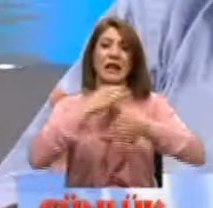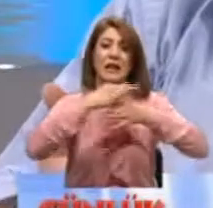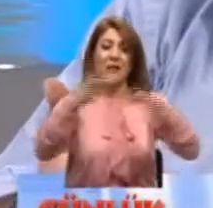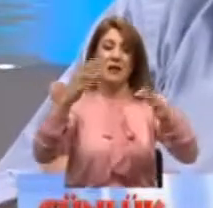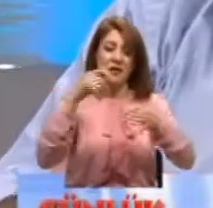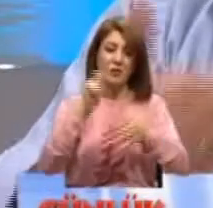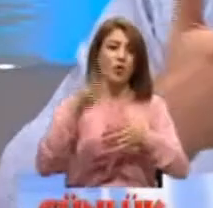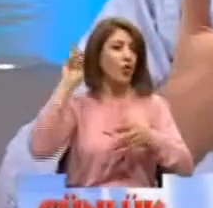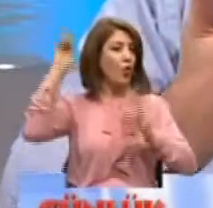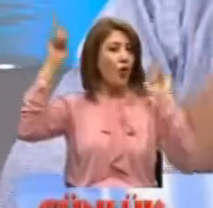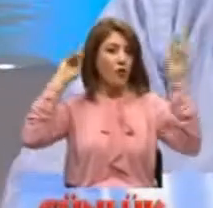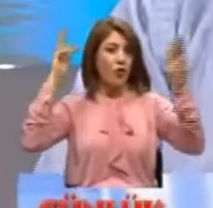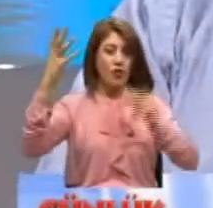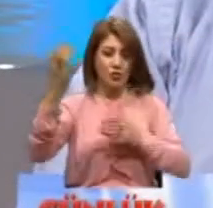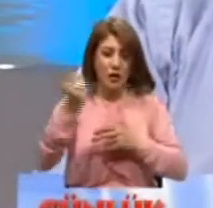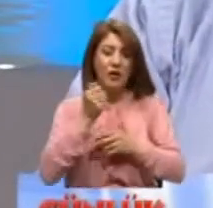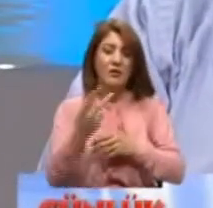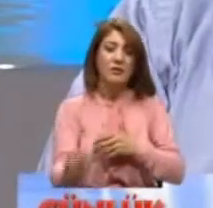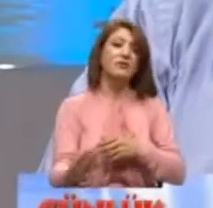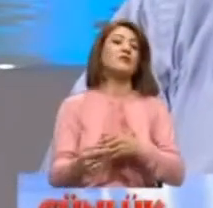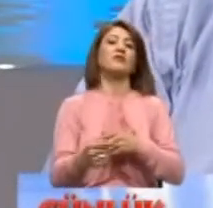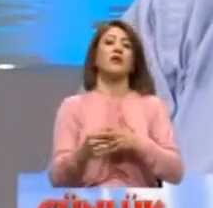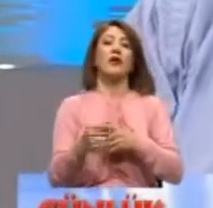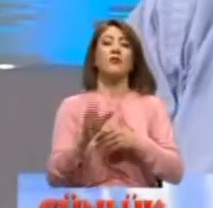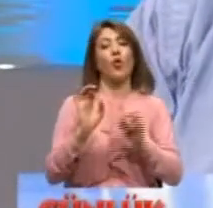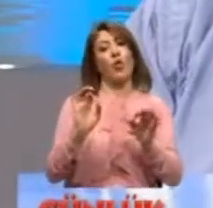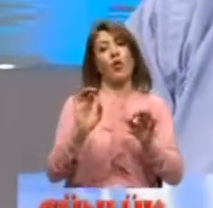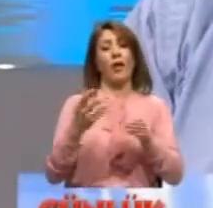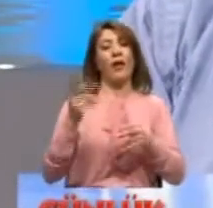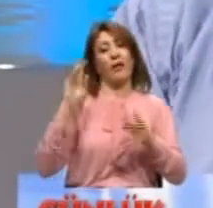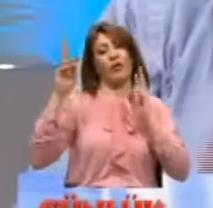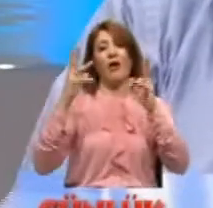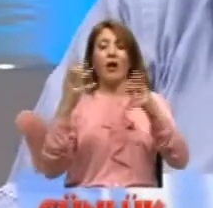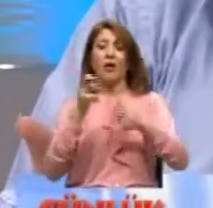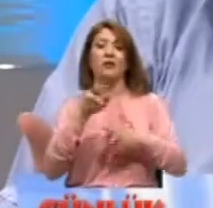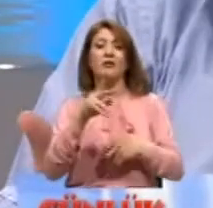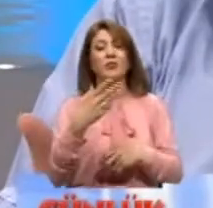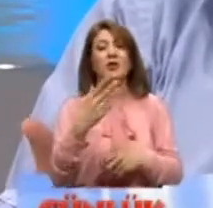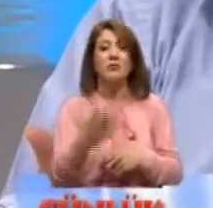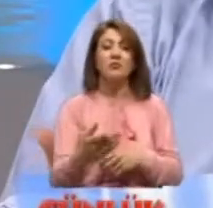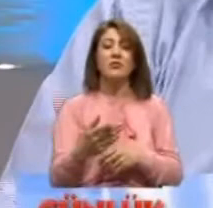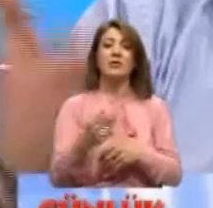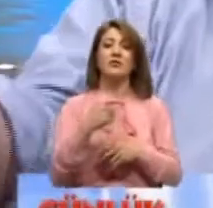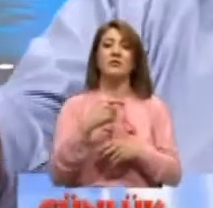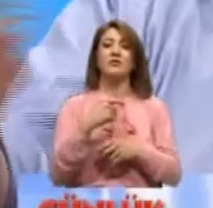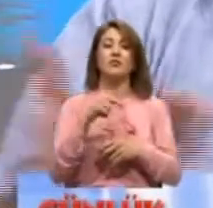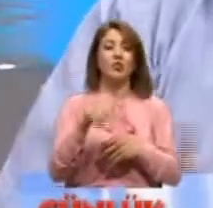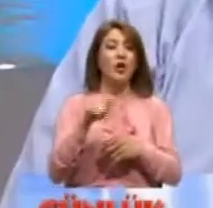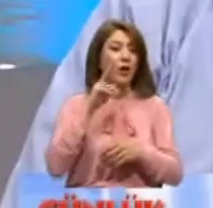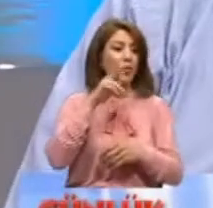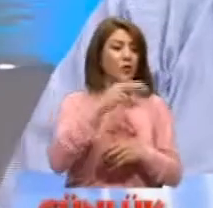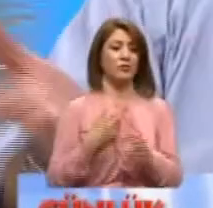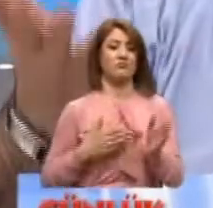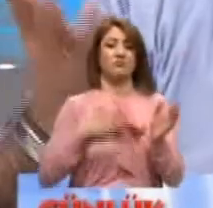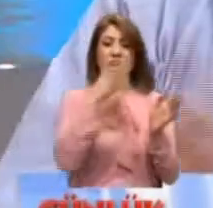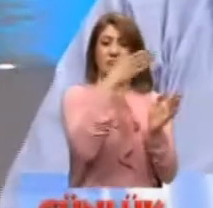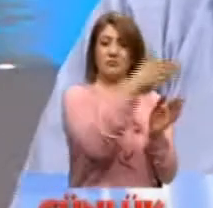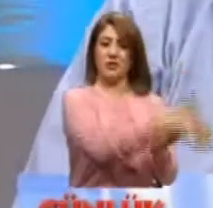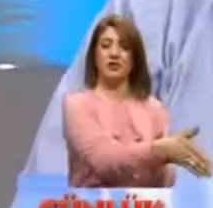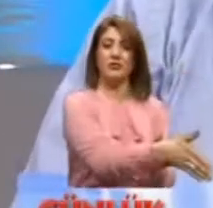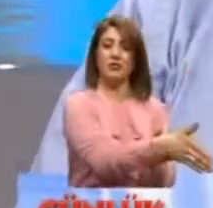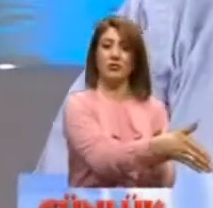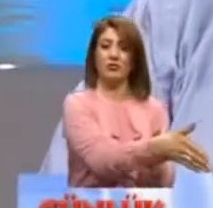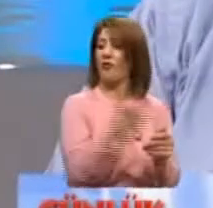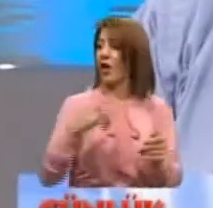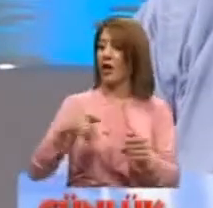alınacaktır. Kuaför alınacak. Ne diyorsun? Onu kaçırmışım. Kurtlar Vadisi öyle başlar hatta. Onun ilk bölümleri de öyle. Kuaför alınacaktır görüyor gidiyor bir yere işte basıyor